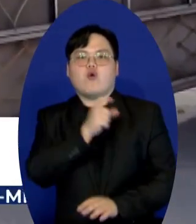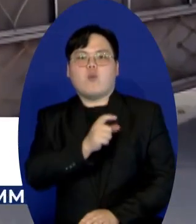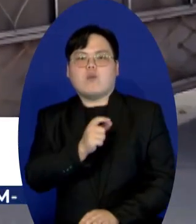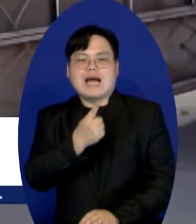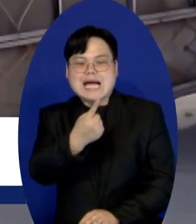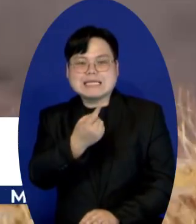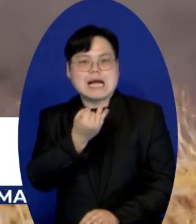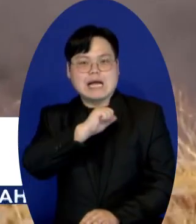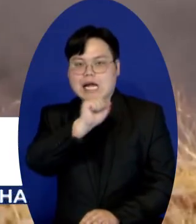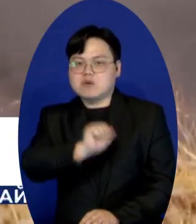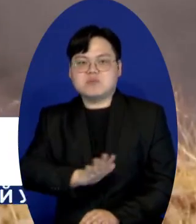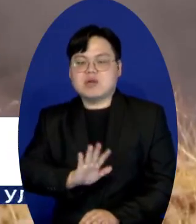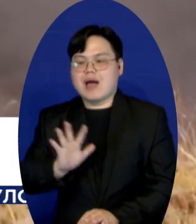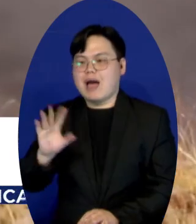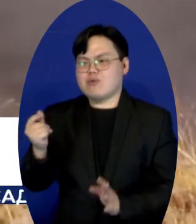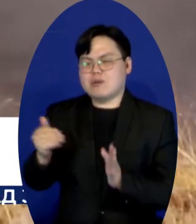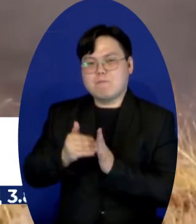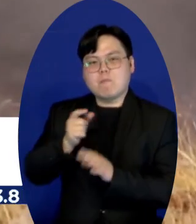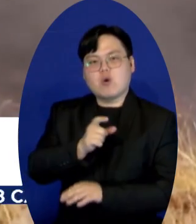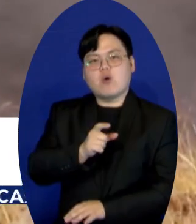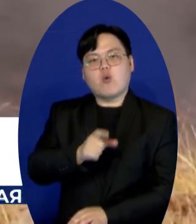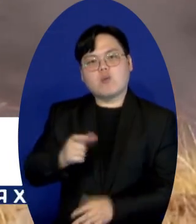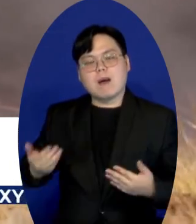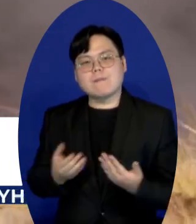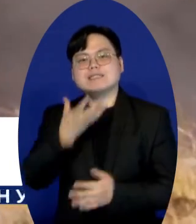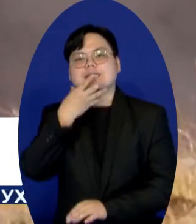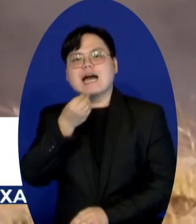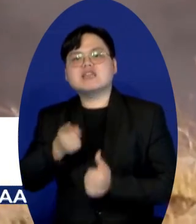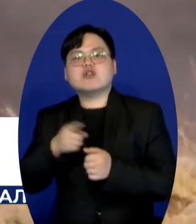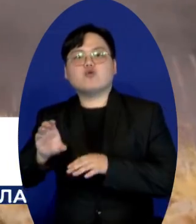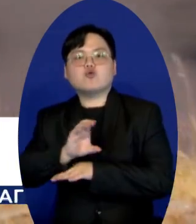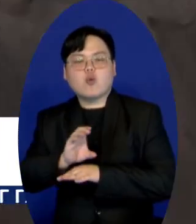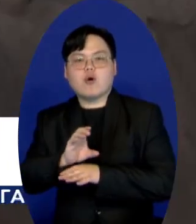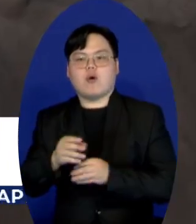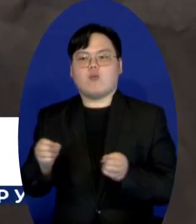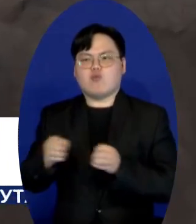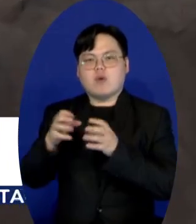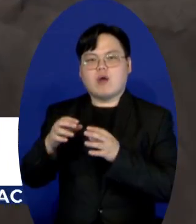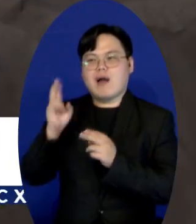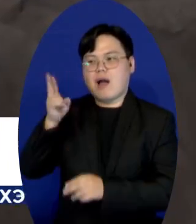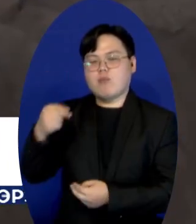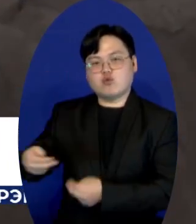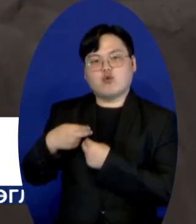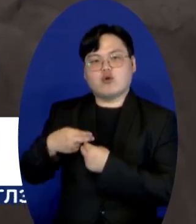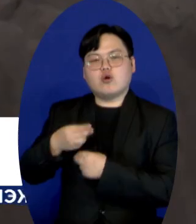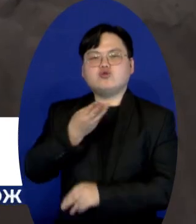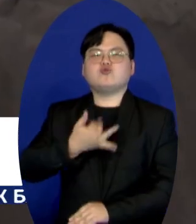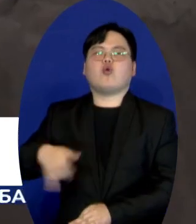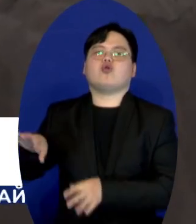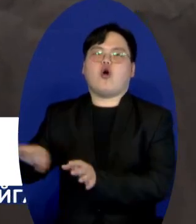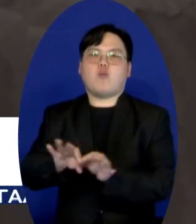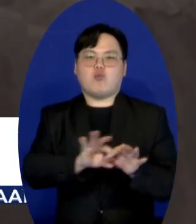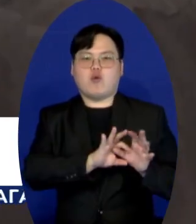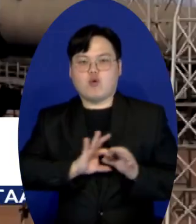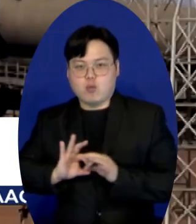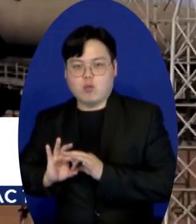биш. 11 мянган хүн амтай сайхан сум цаашлаад бүтээн байгуулалтанд оролцдог олон компани шууд хамралтай. Тиймээс хувийн